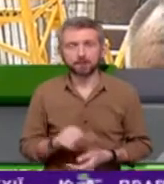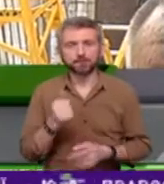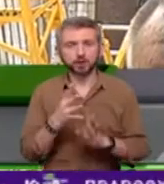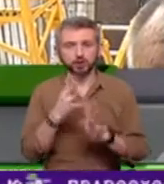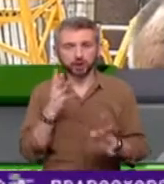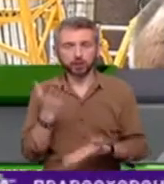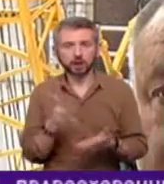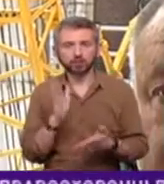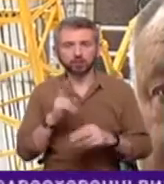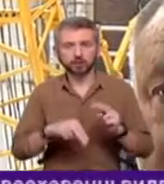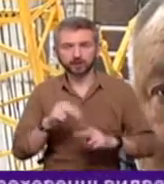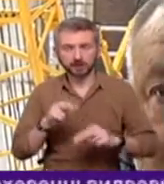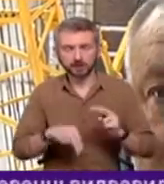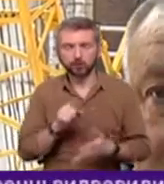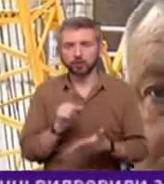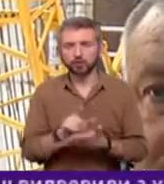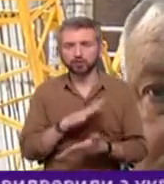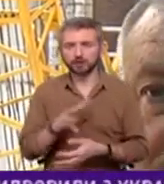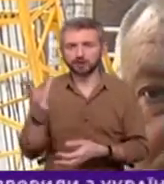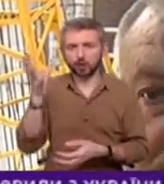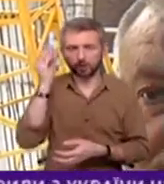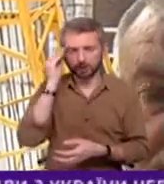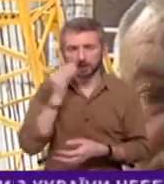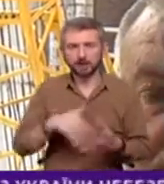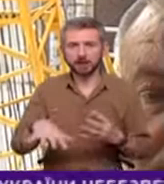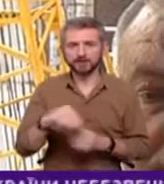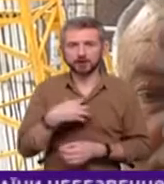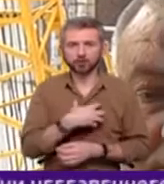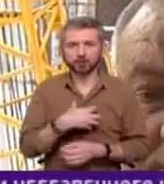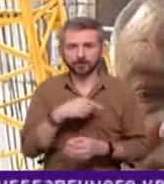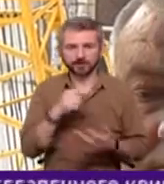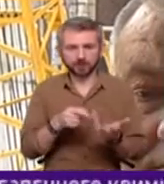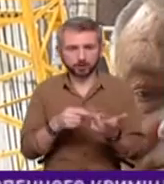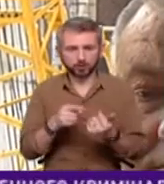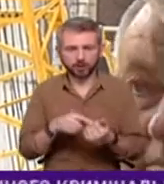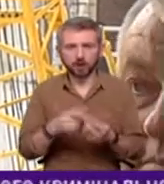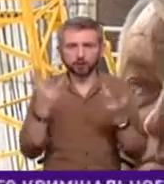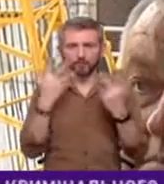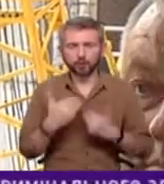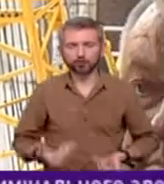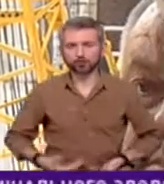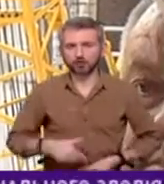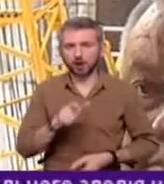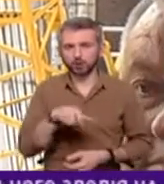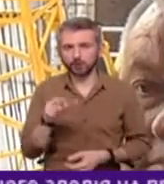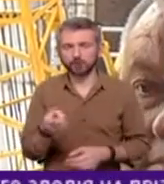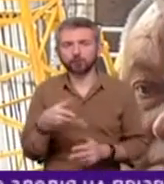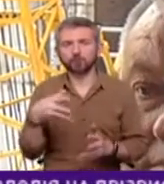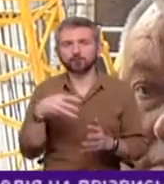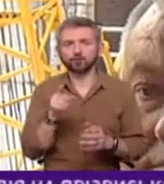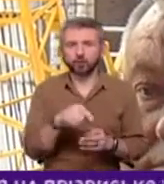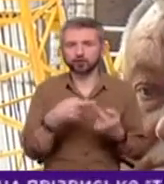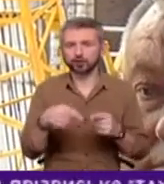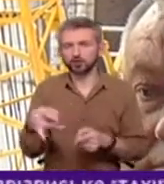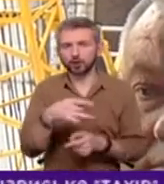чергу, якщо будівництво, повинно бути враховані всі ключові складові комфортного життя людей в тому чи іншому